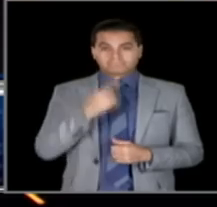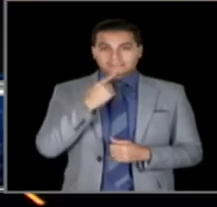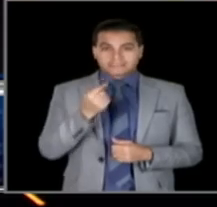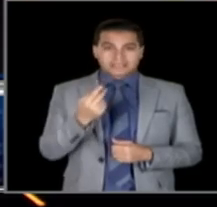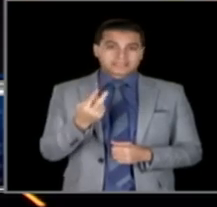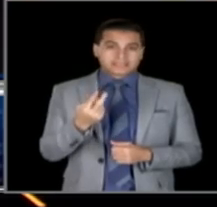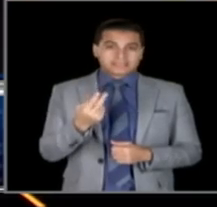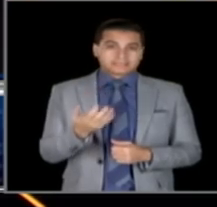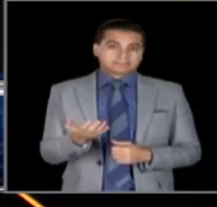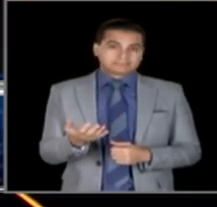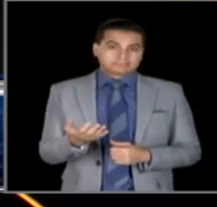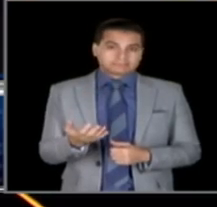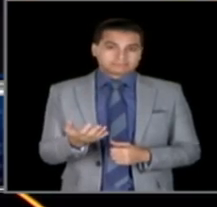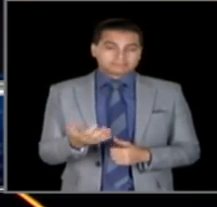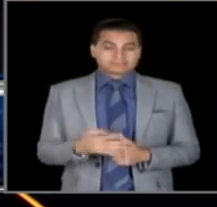ثانيتين،